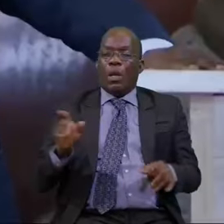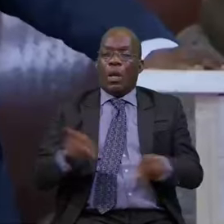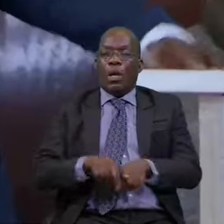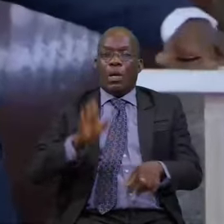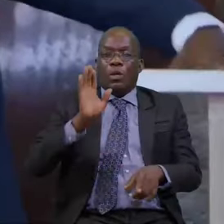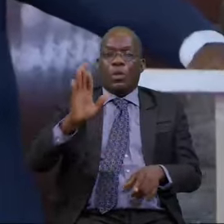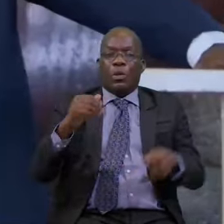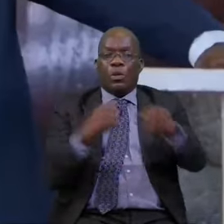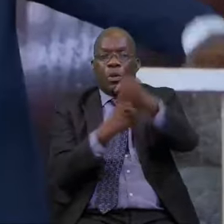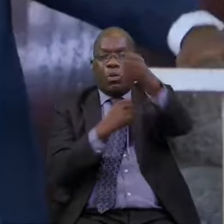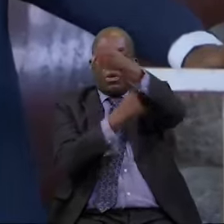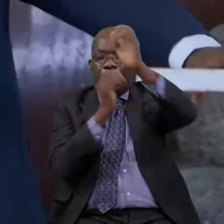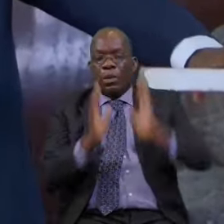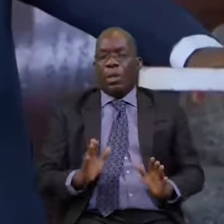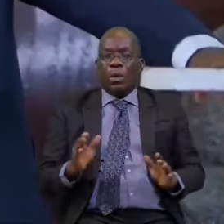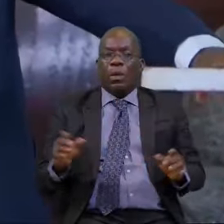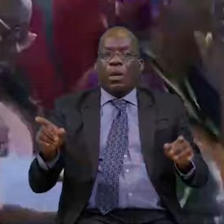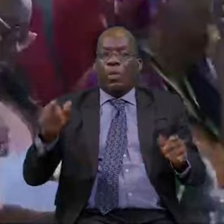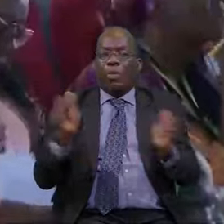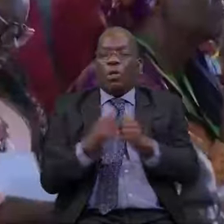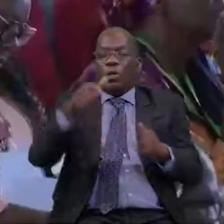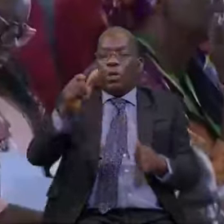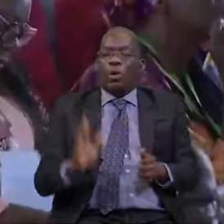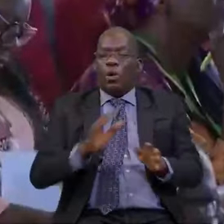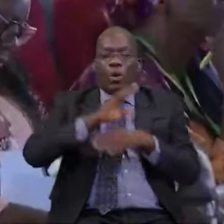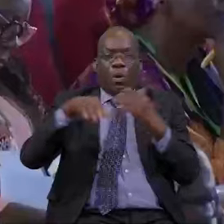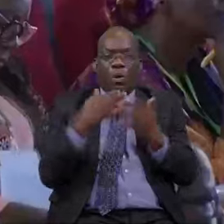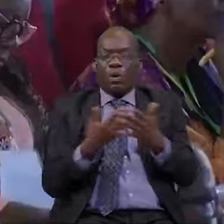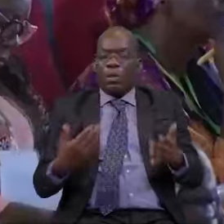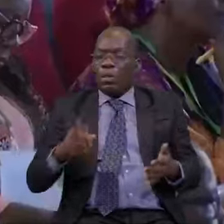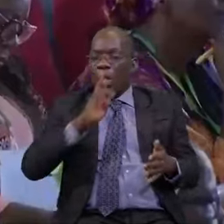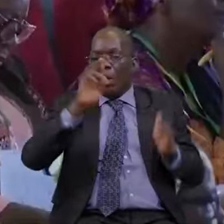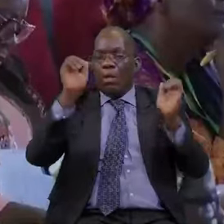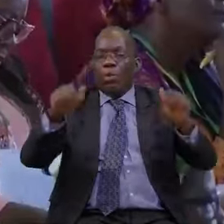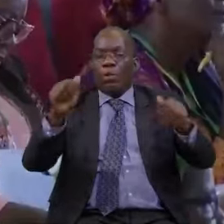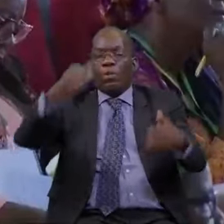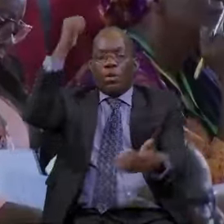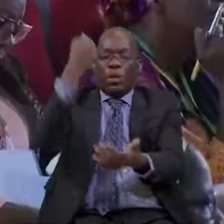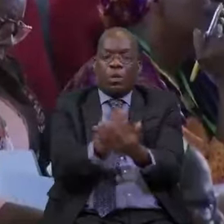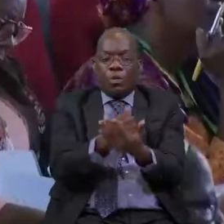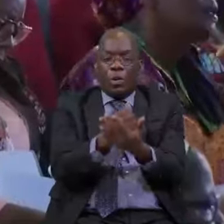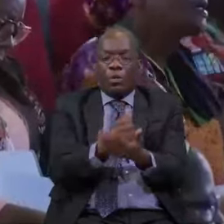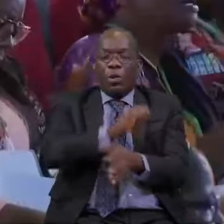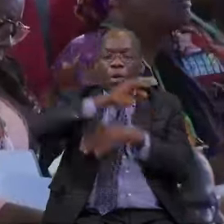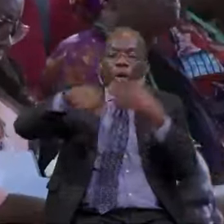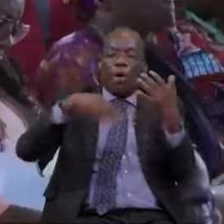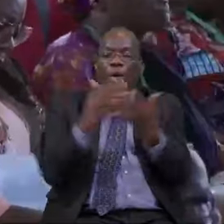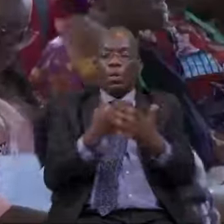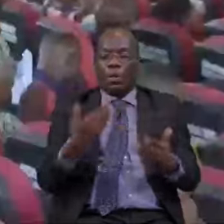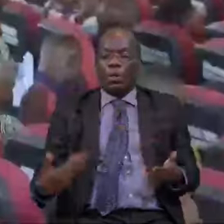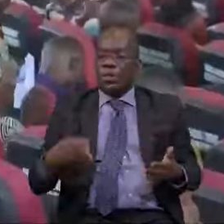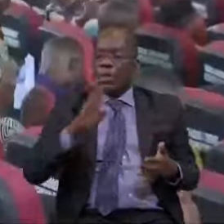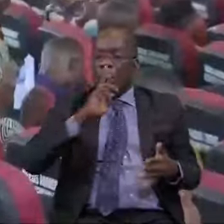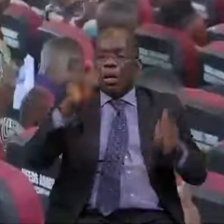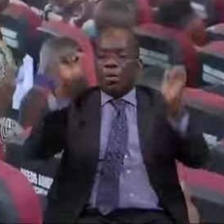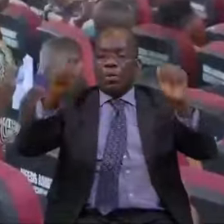qui vous soutient, vous relève, car tout est possible à Dieu. Car tout est